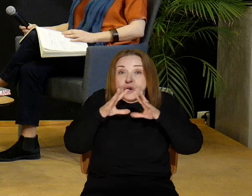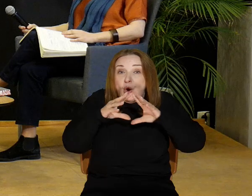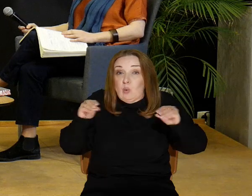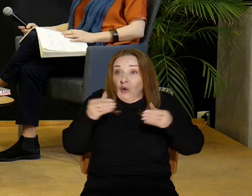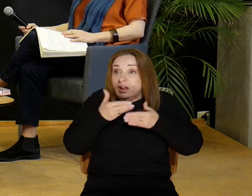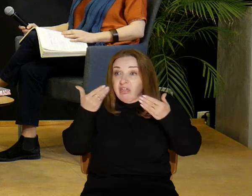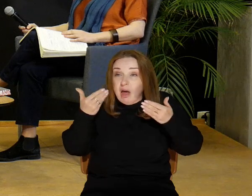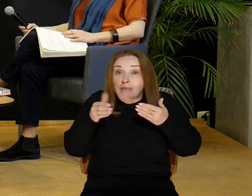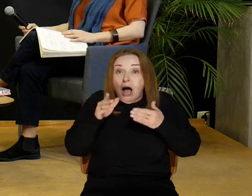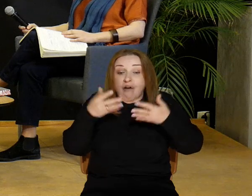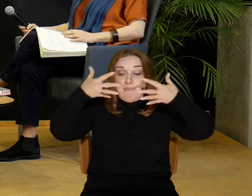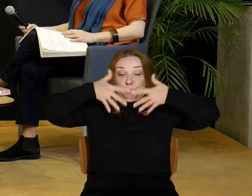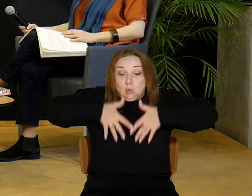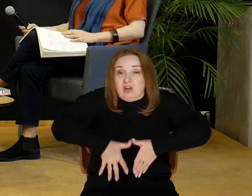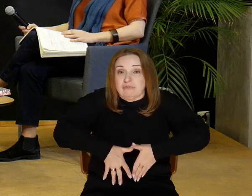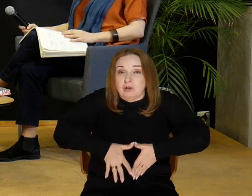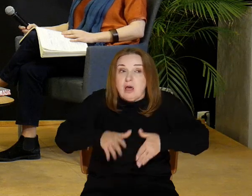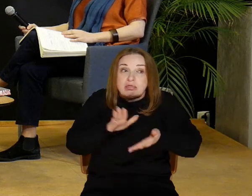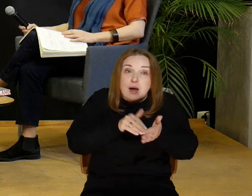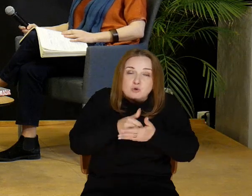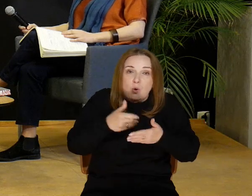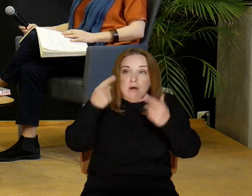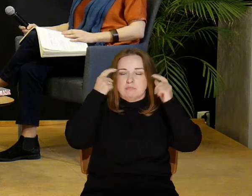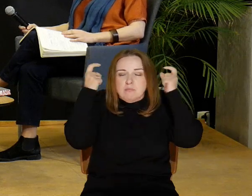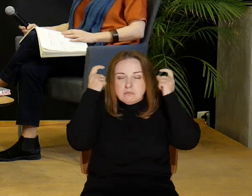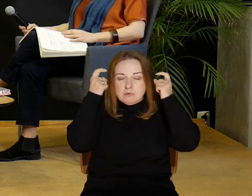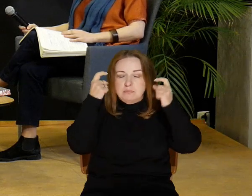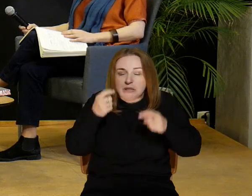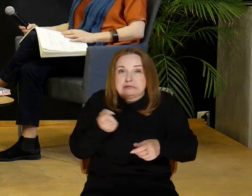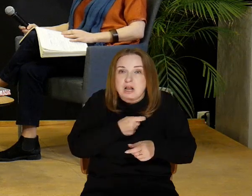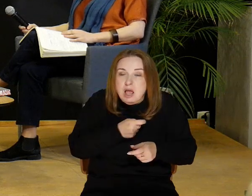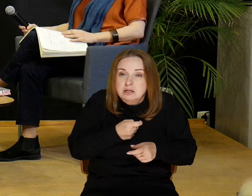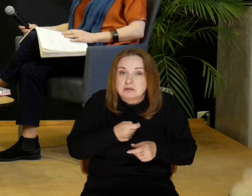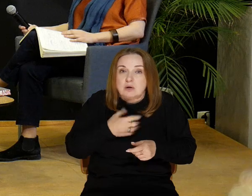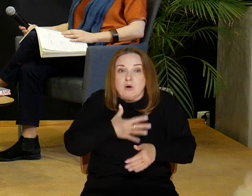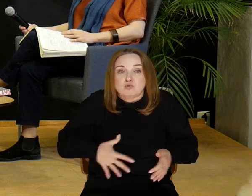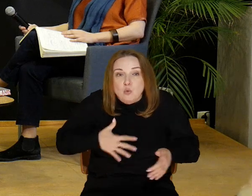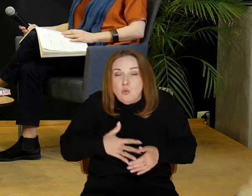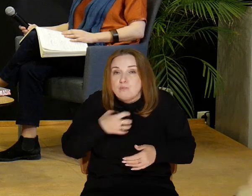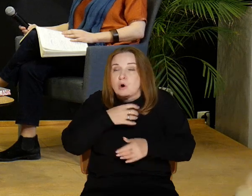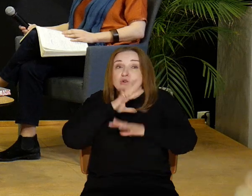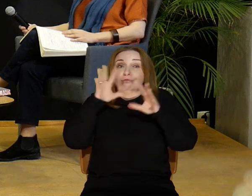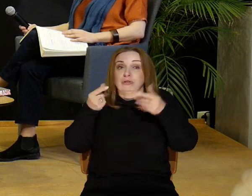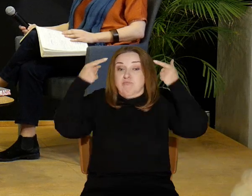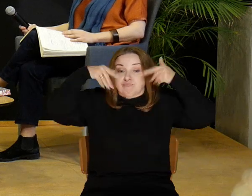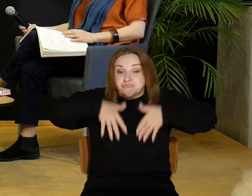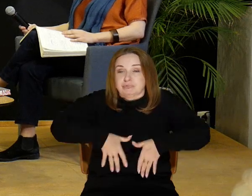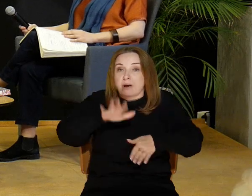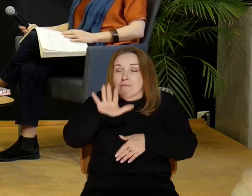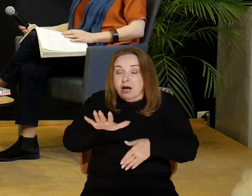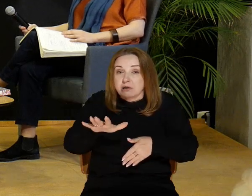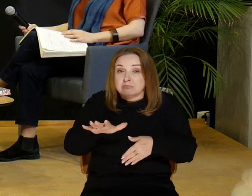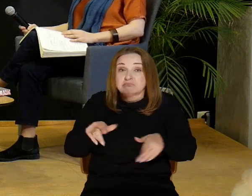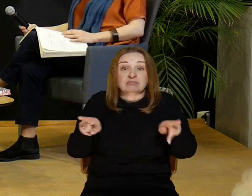bóle głowy jakieś, prawda? I to z kolei badają izraelscy psychiatrzy, którzy badają, no znowu, bardzo duże grupy izraelskiej młodzieży, które